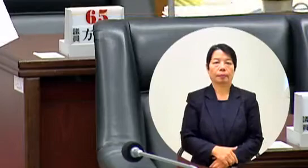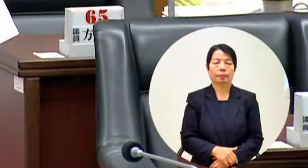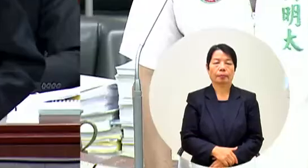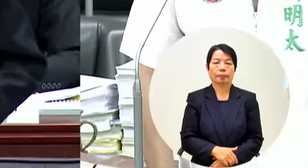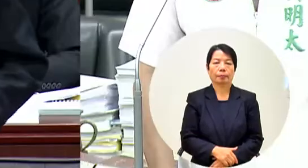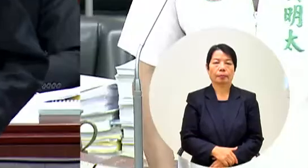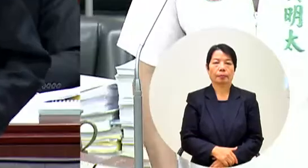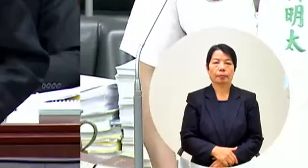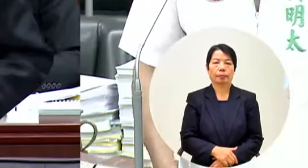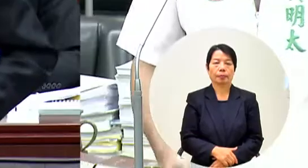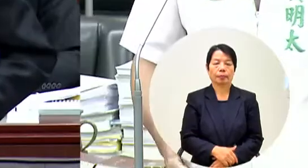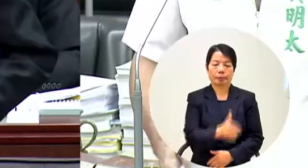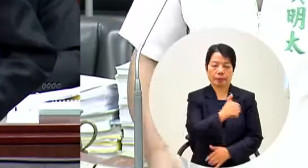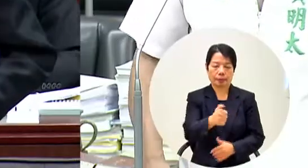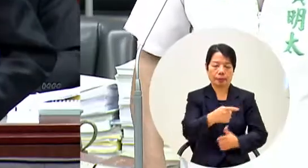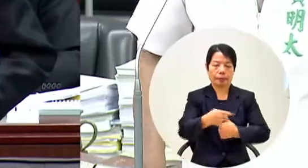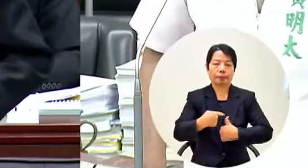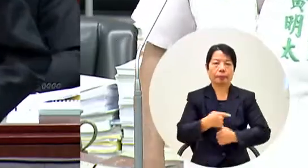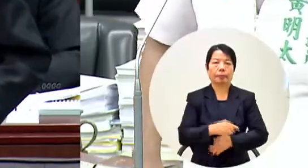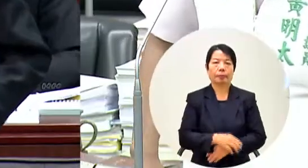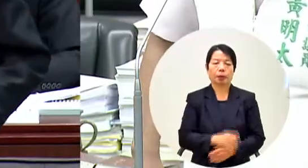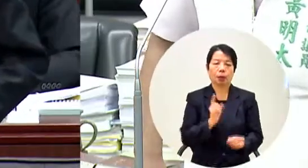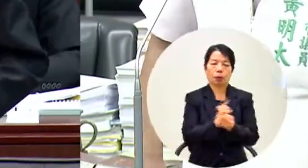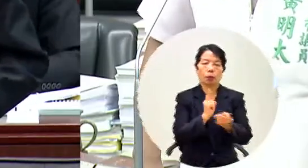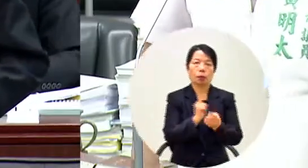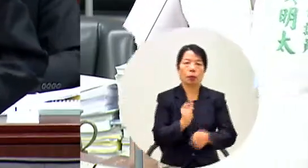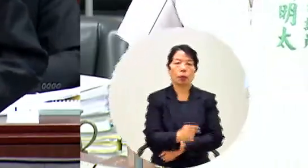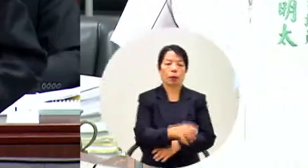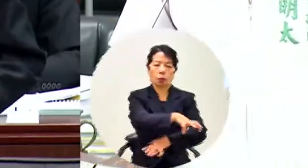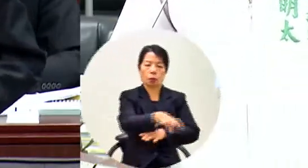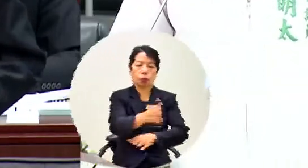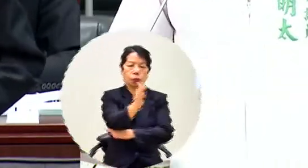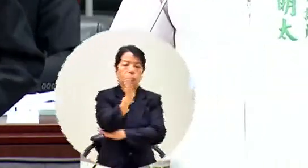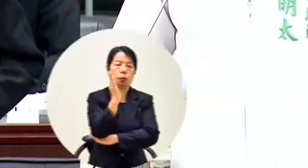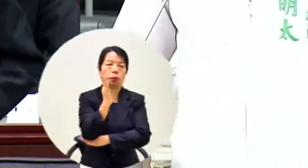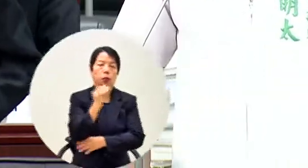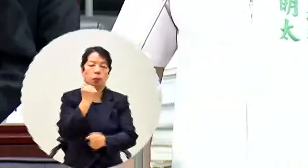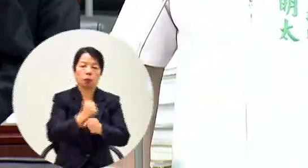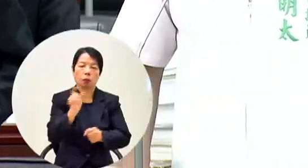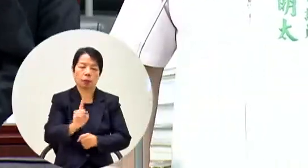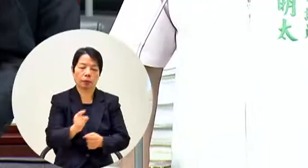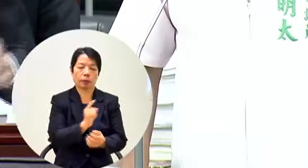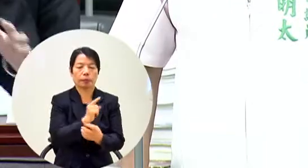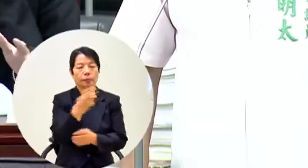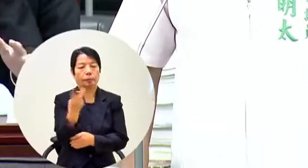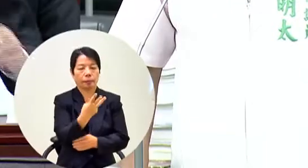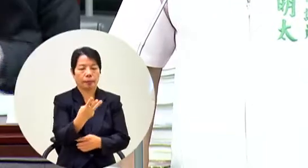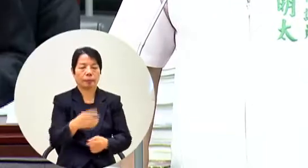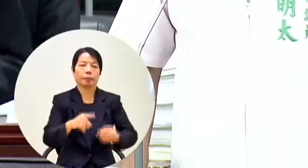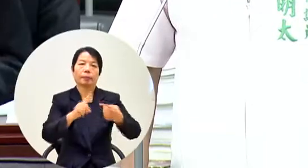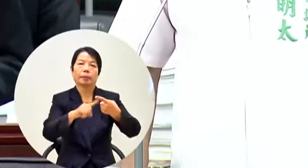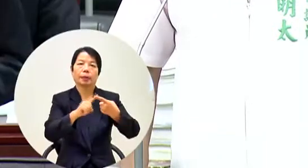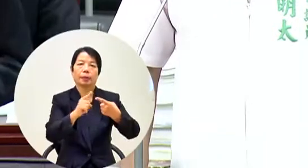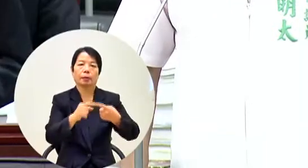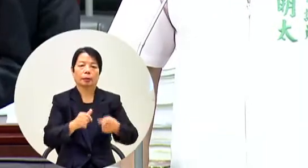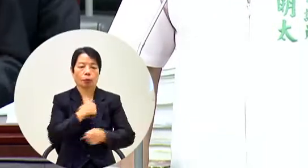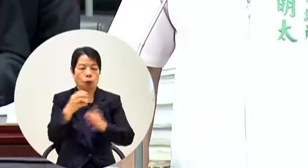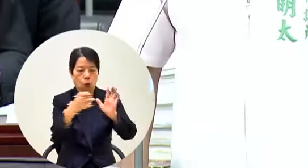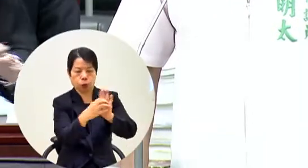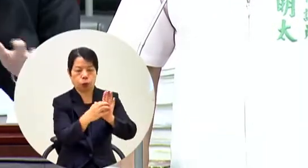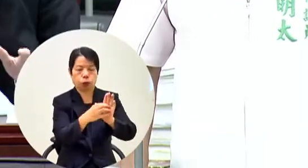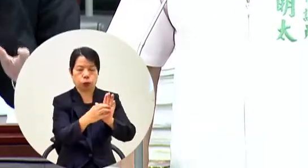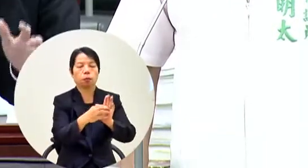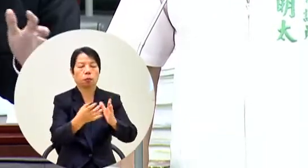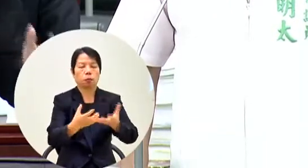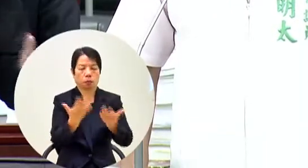谢黄议员指教。我们地方政府要做的事情就是三件事情，哈，一个就是要落实标示，哈。